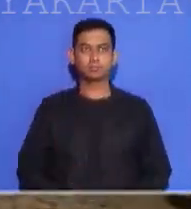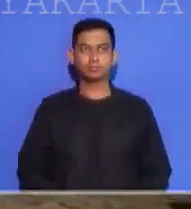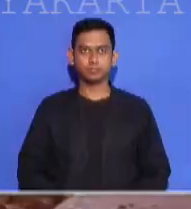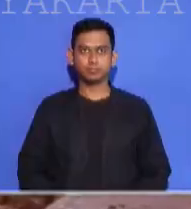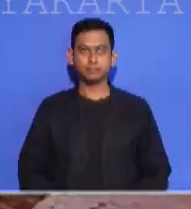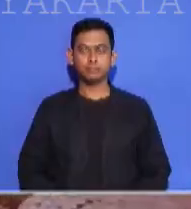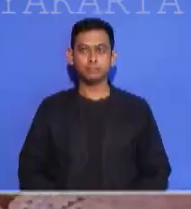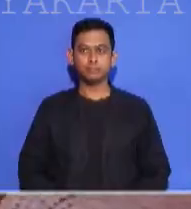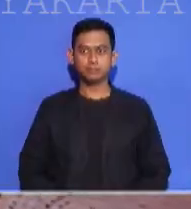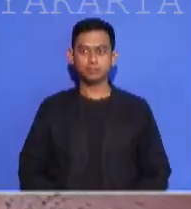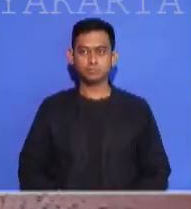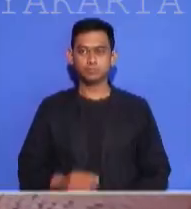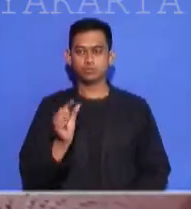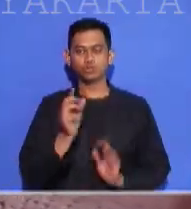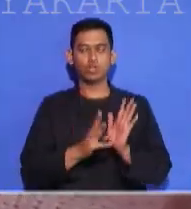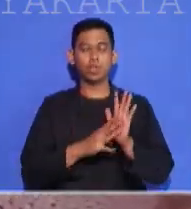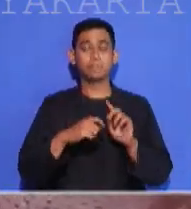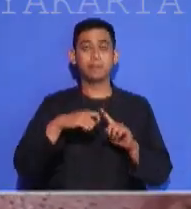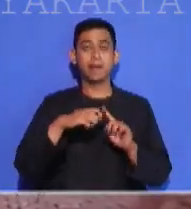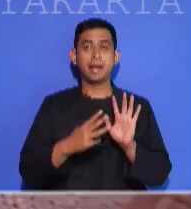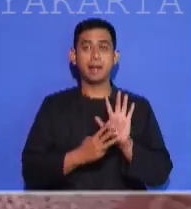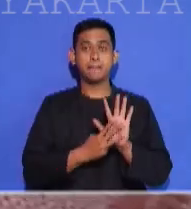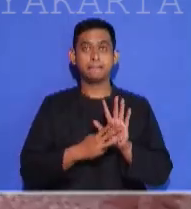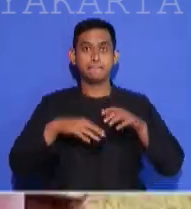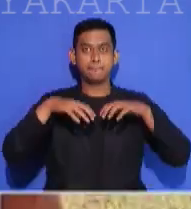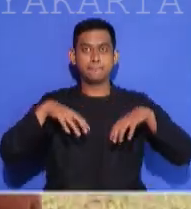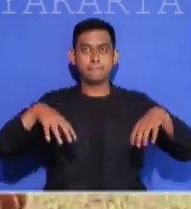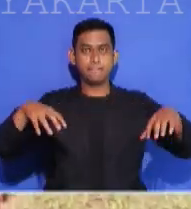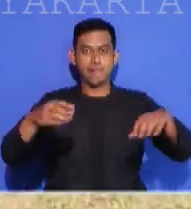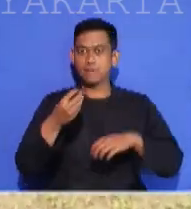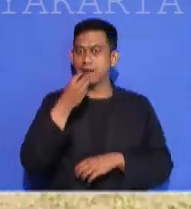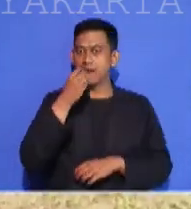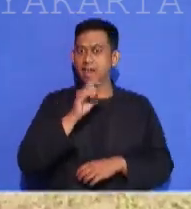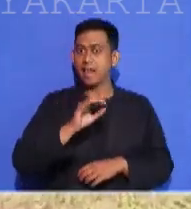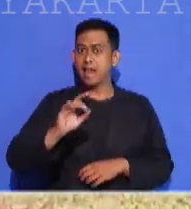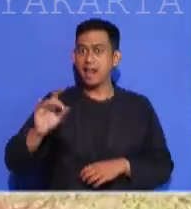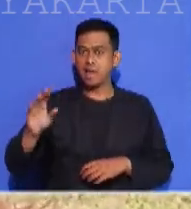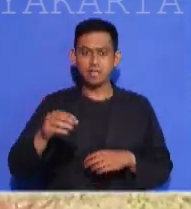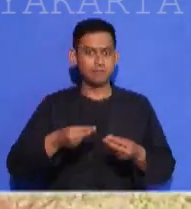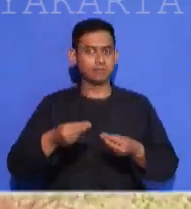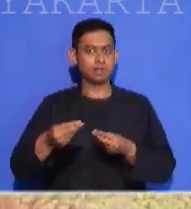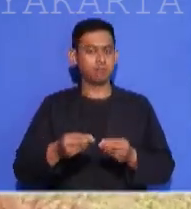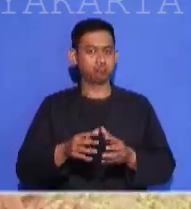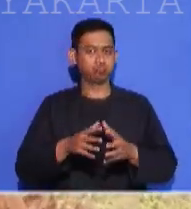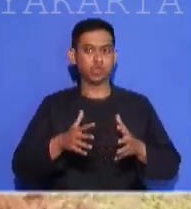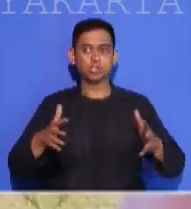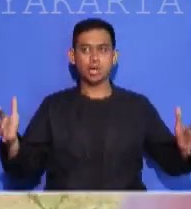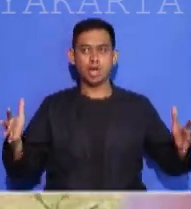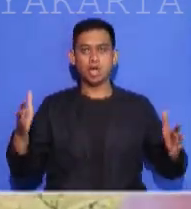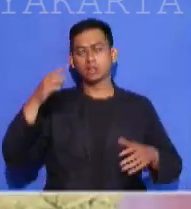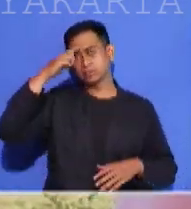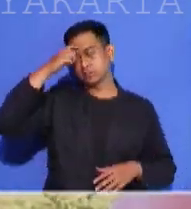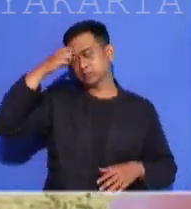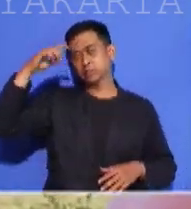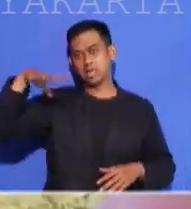Puluhan pelaku usaha kecil mikro dan menengah UMKM ingkang asalipun saking padukuan ing Kalurahan Sukareno